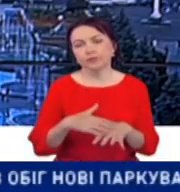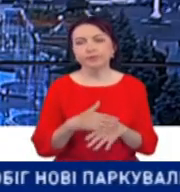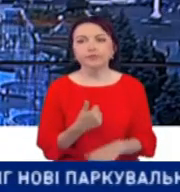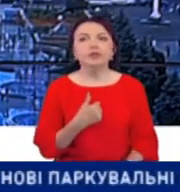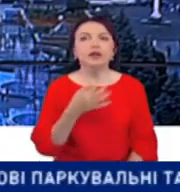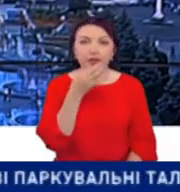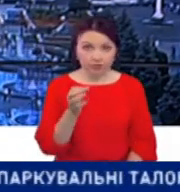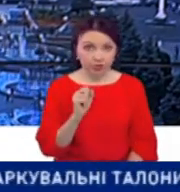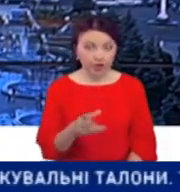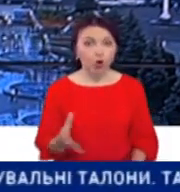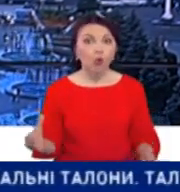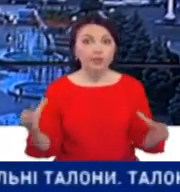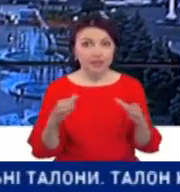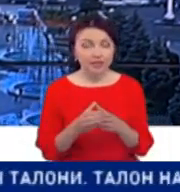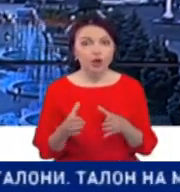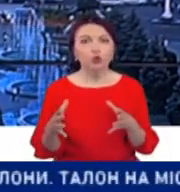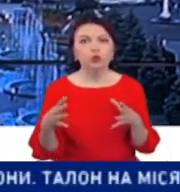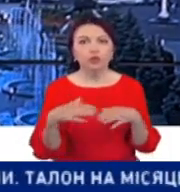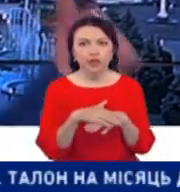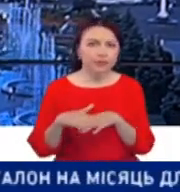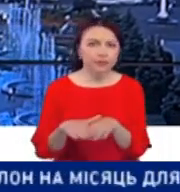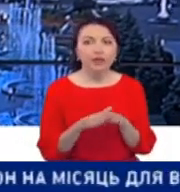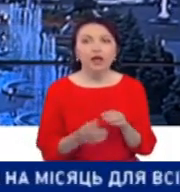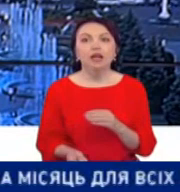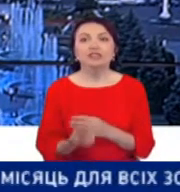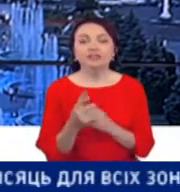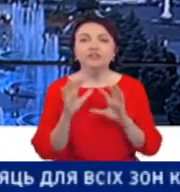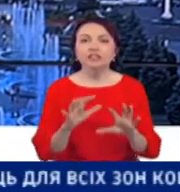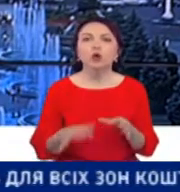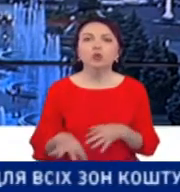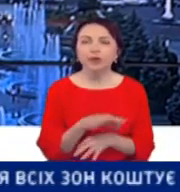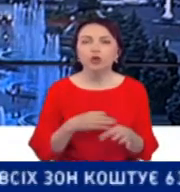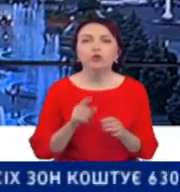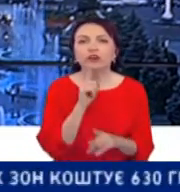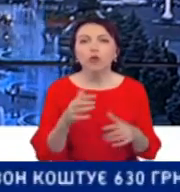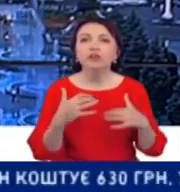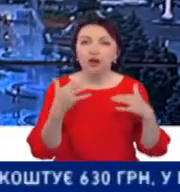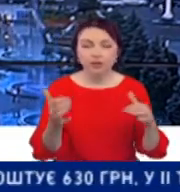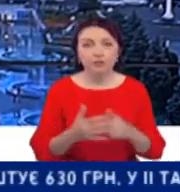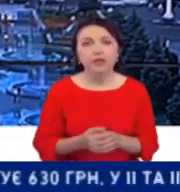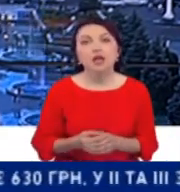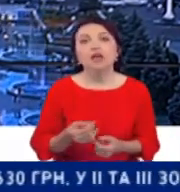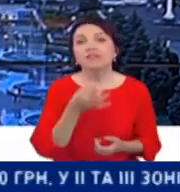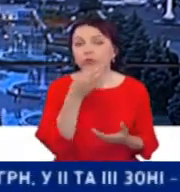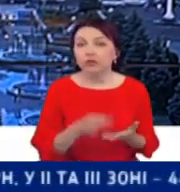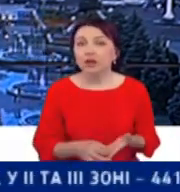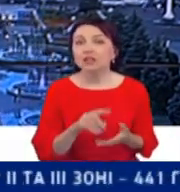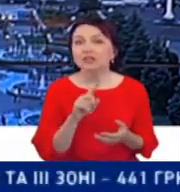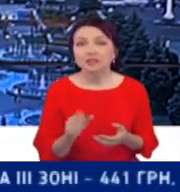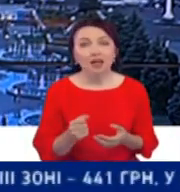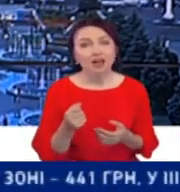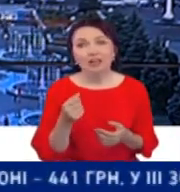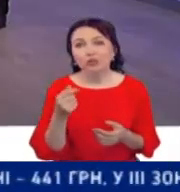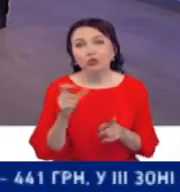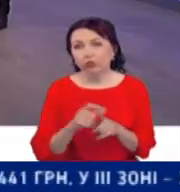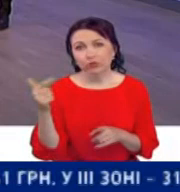об'єднання і консолідації. От ви послухайте, зараз вам буде цікаво. Значить, з'явився законопроект у Верховній Раді. Значить, відповідальність за нецензурну лайку.